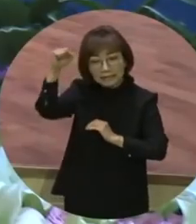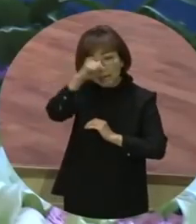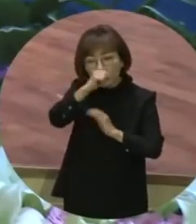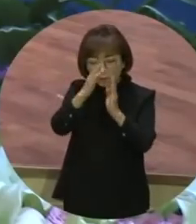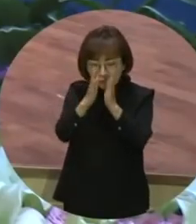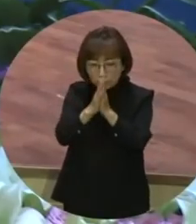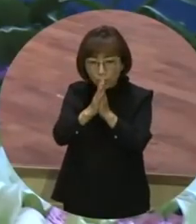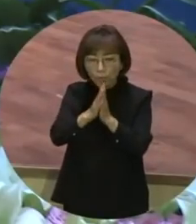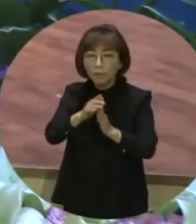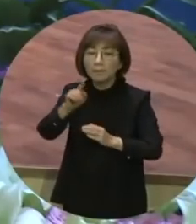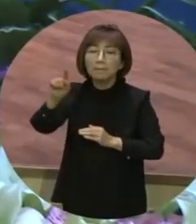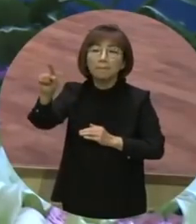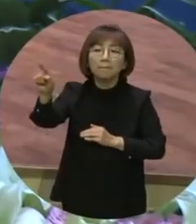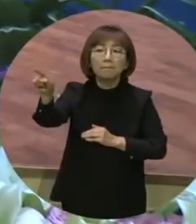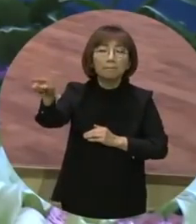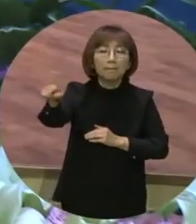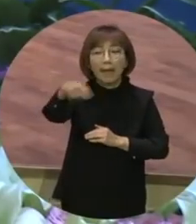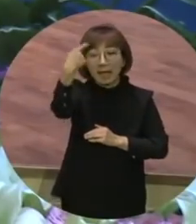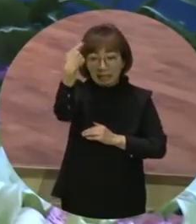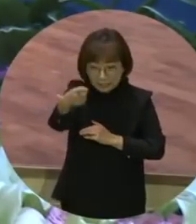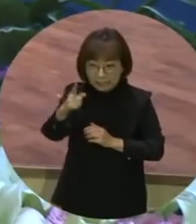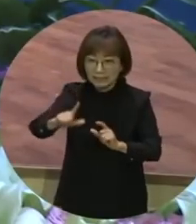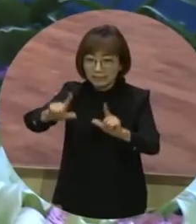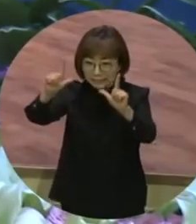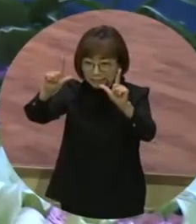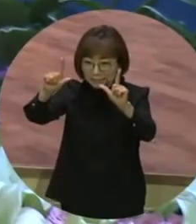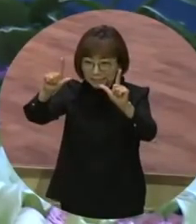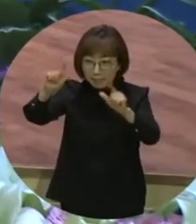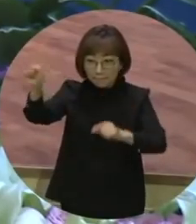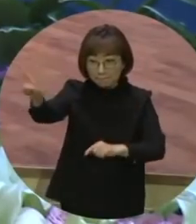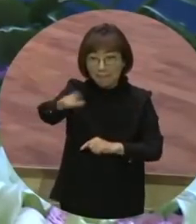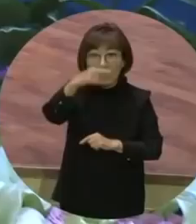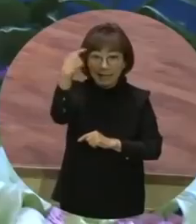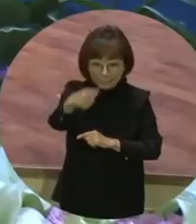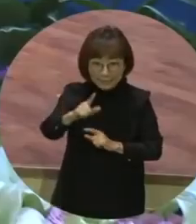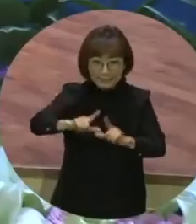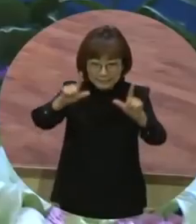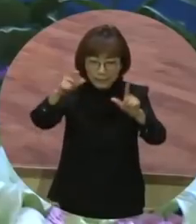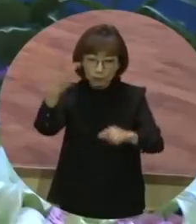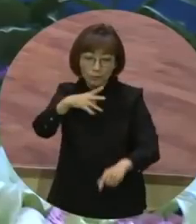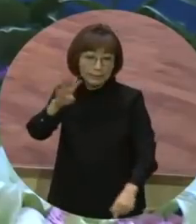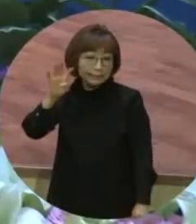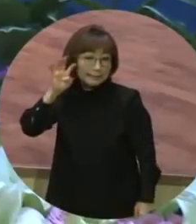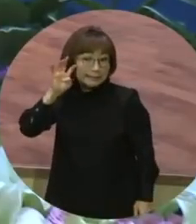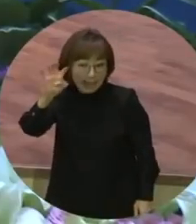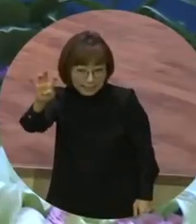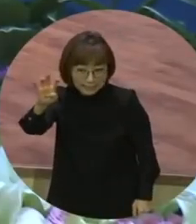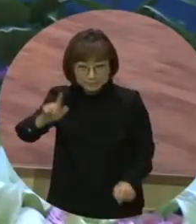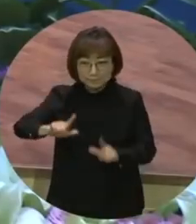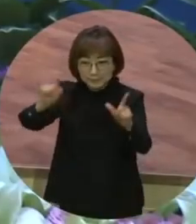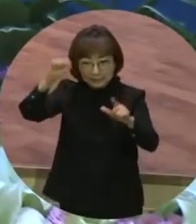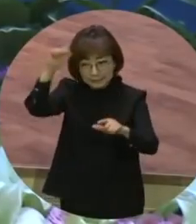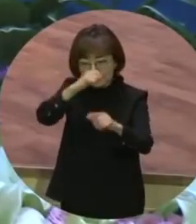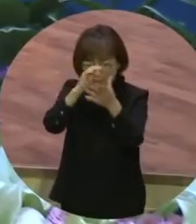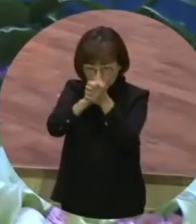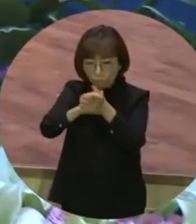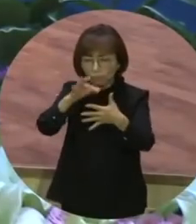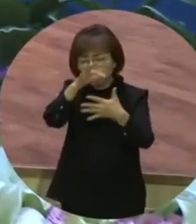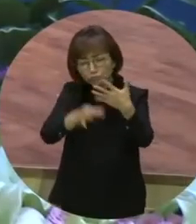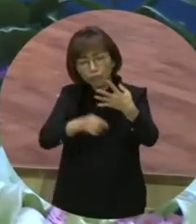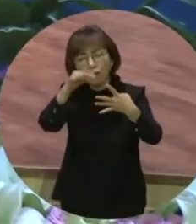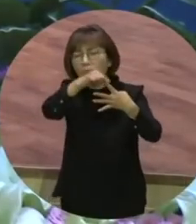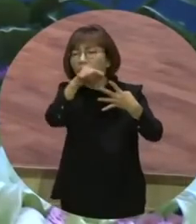101일 통독, 전 성경 66권 통독 새벽 기도 됐어. 40일 새벽 기도는 기본이고,